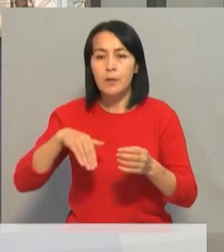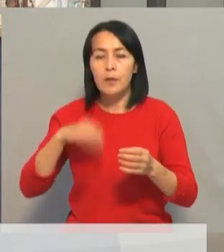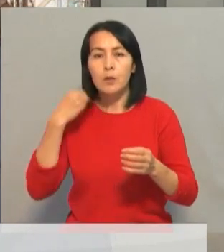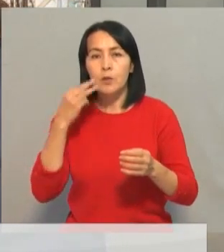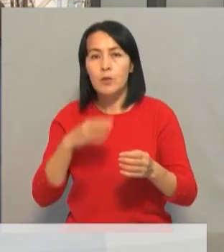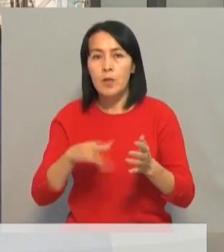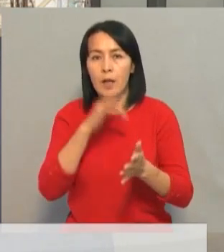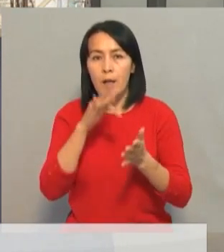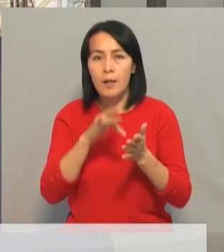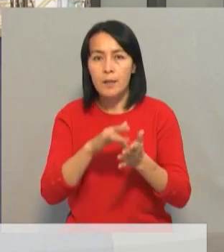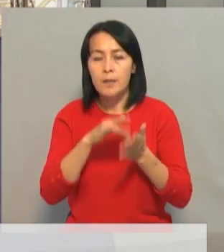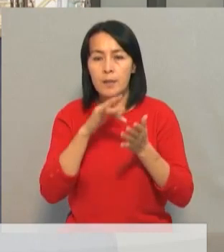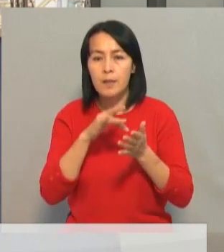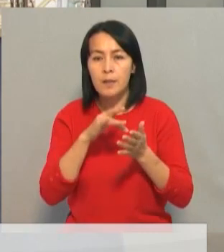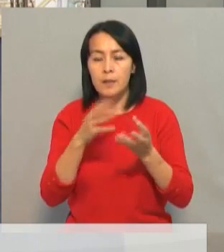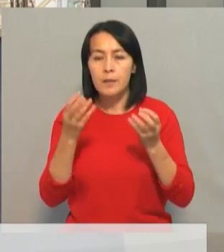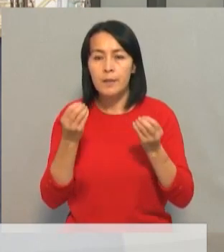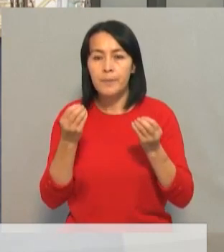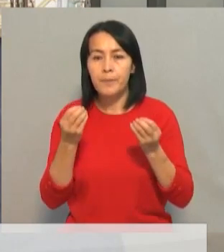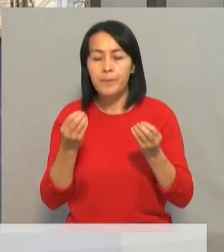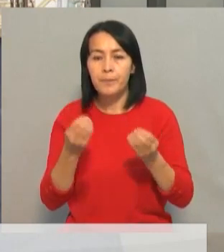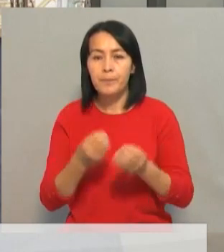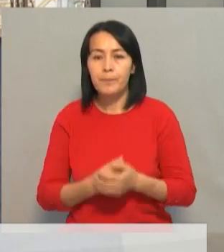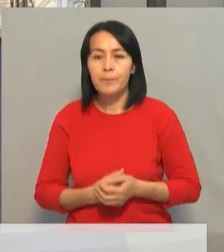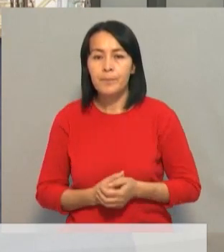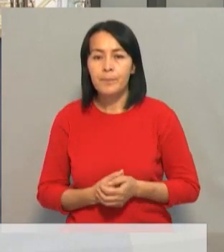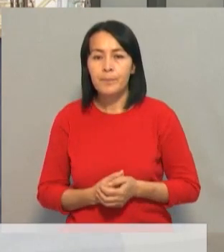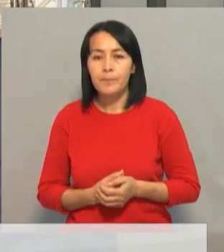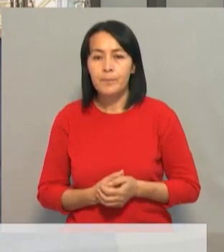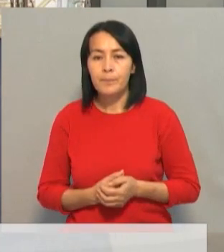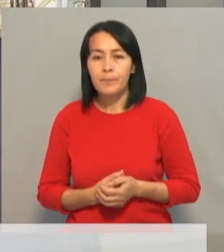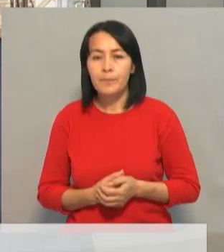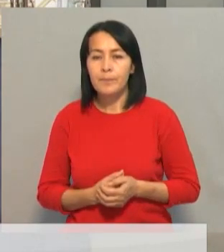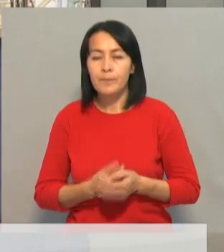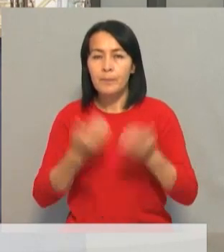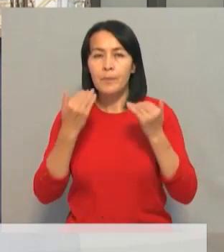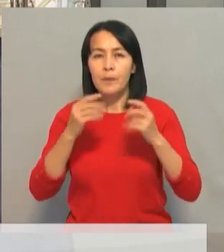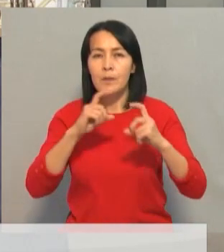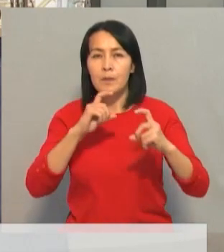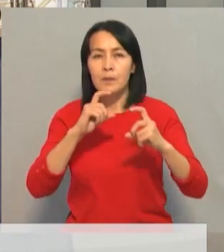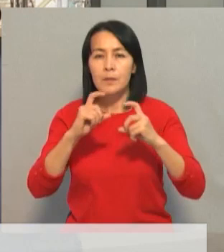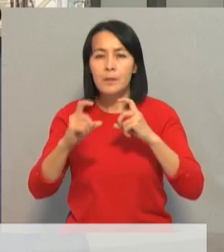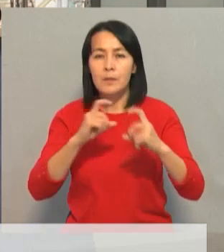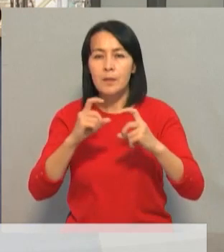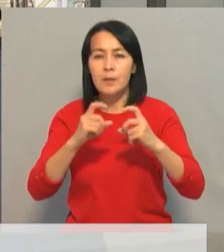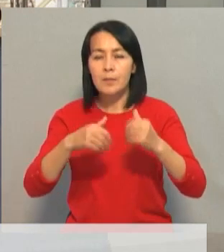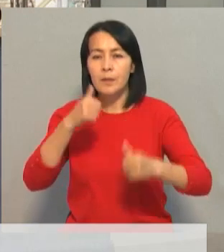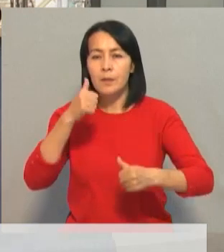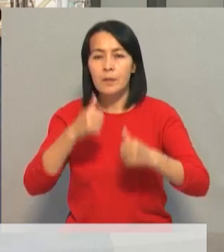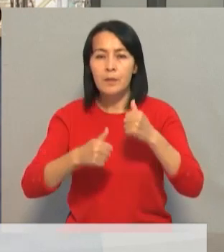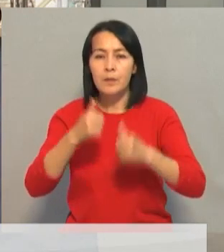Түркістан қаласына өтуде. Және де осы шахмат тақтасының үстінде